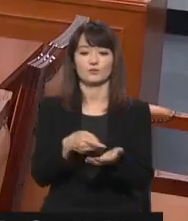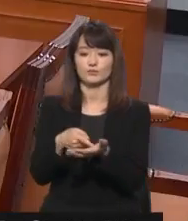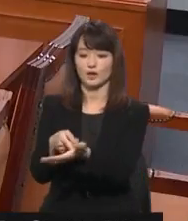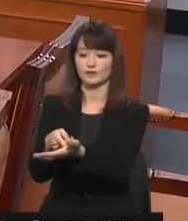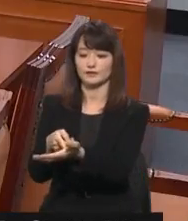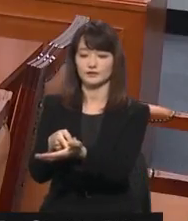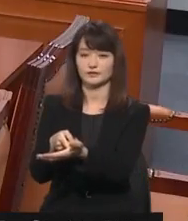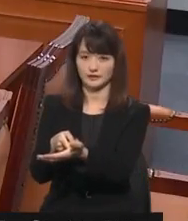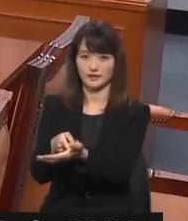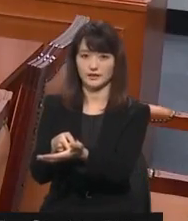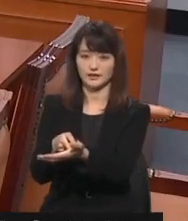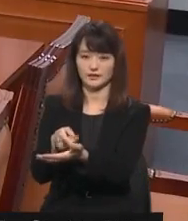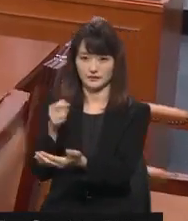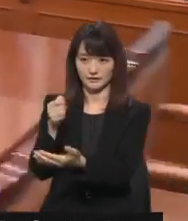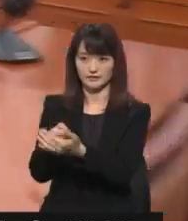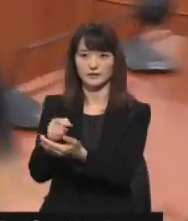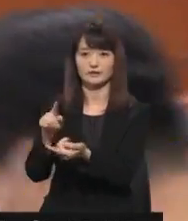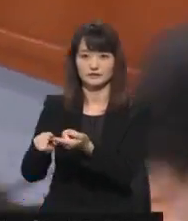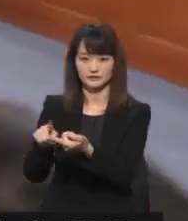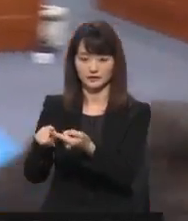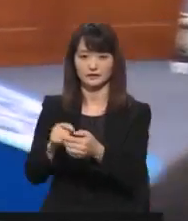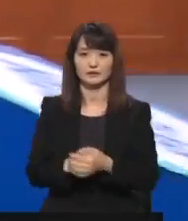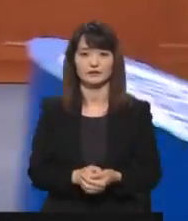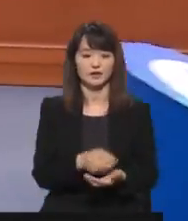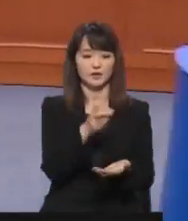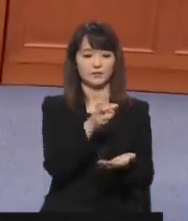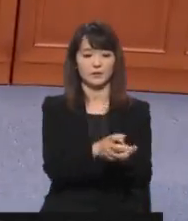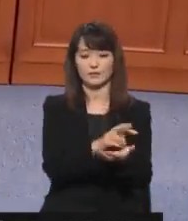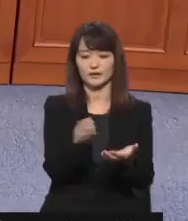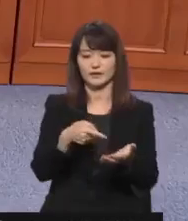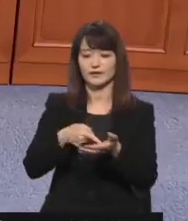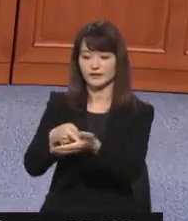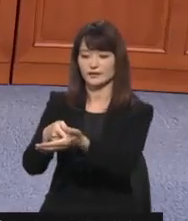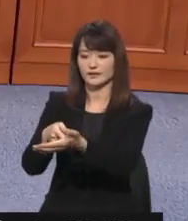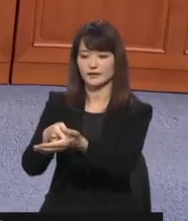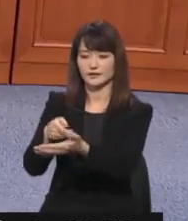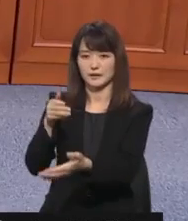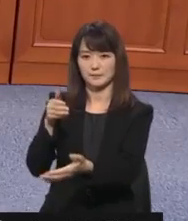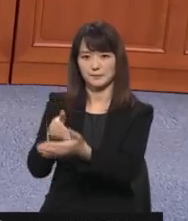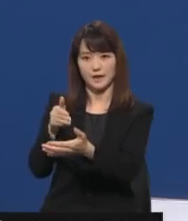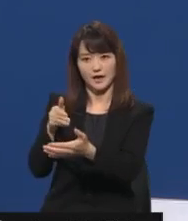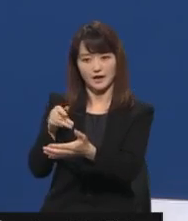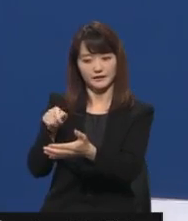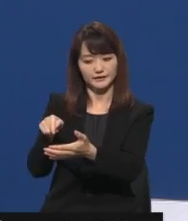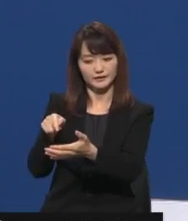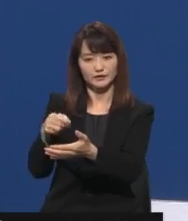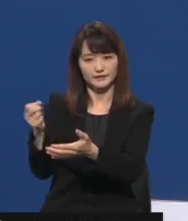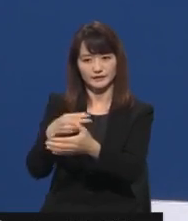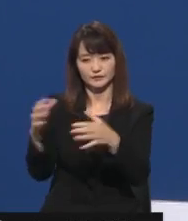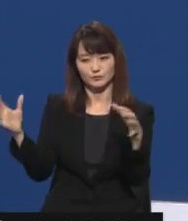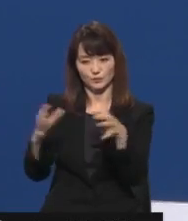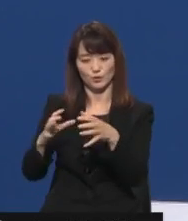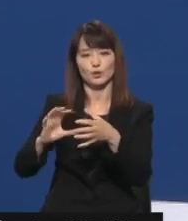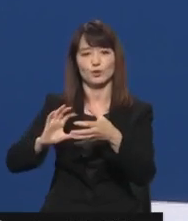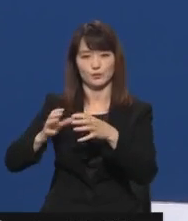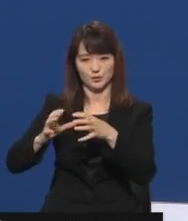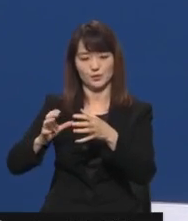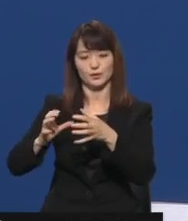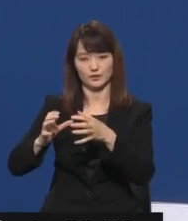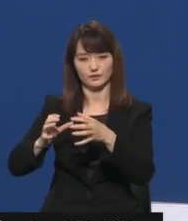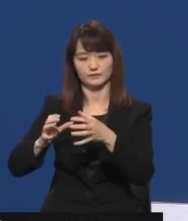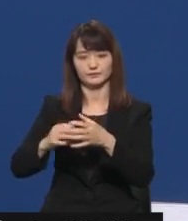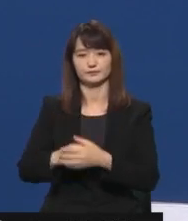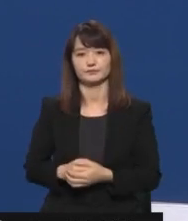부분들은 부결된 부분 중에서도 어 이미 통 마대에 간 세미 높은 부분에 대해서는 다시 의결을 해서